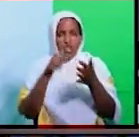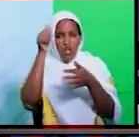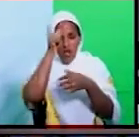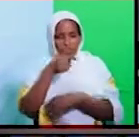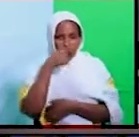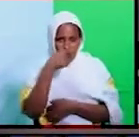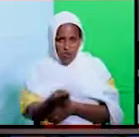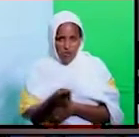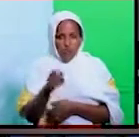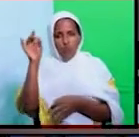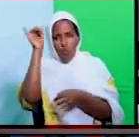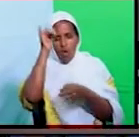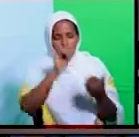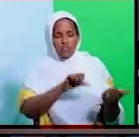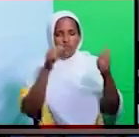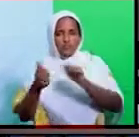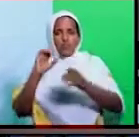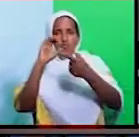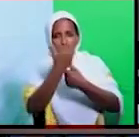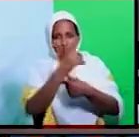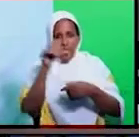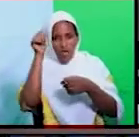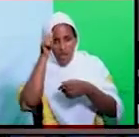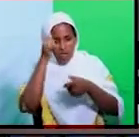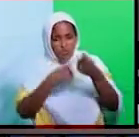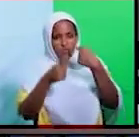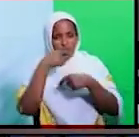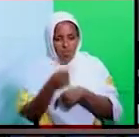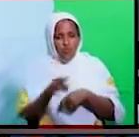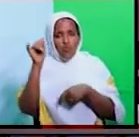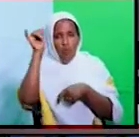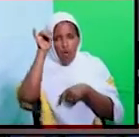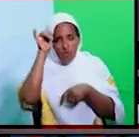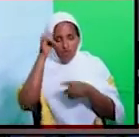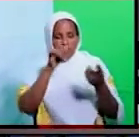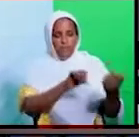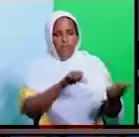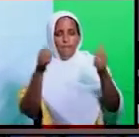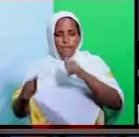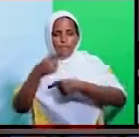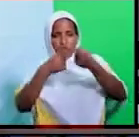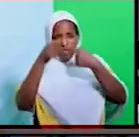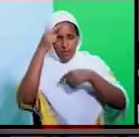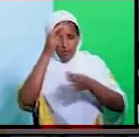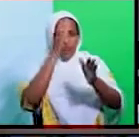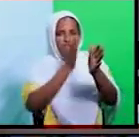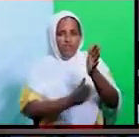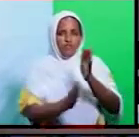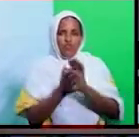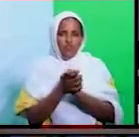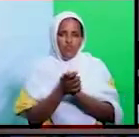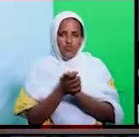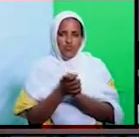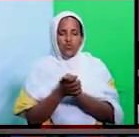ሆይ አለ። እግዚአብሔር መልአክ ነው። እጅግ የተወደድክ ሰው ዳንኤል ሆይ ብእሴ ፍትወት ዳንኤል፣ በእግዚአብሔር የተወደደ የተወደድክ ሰው ዳንኤል